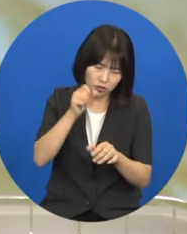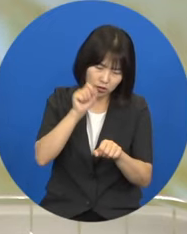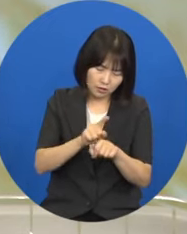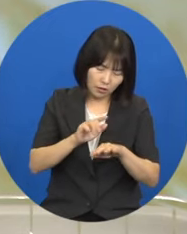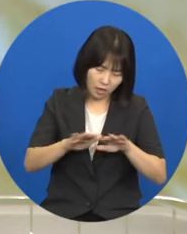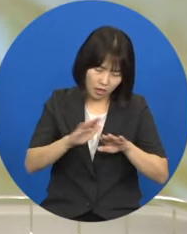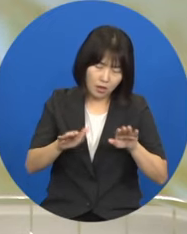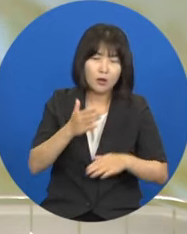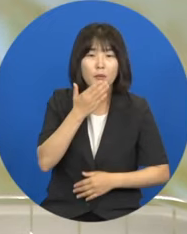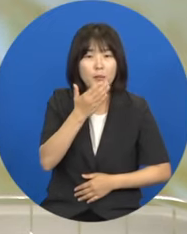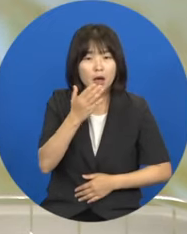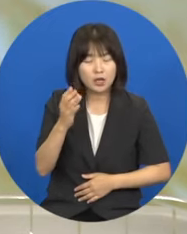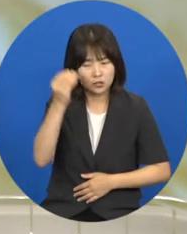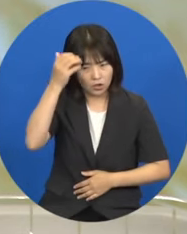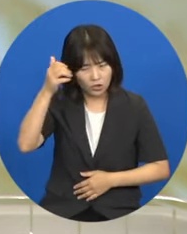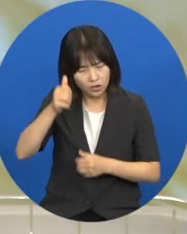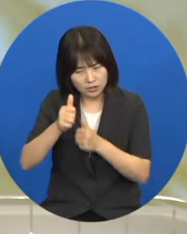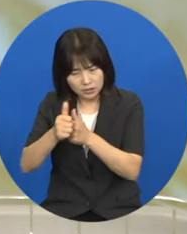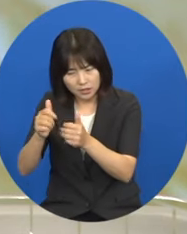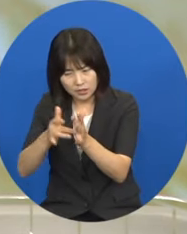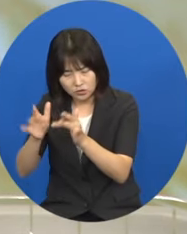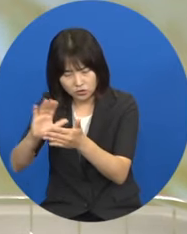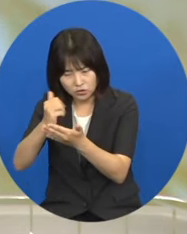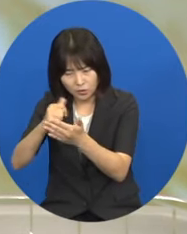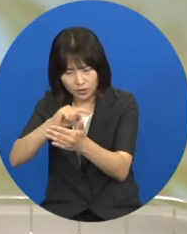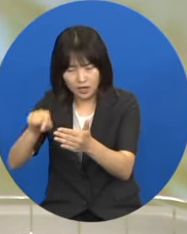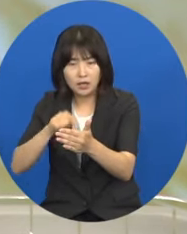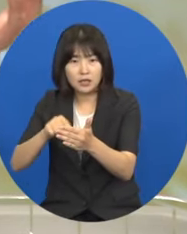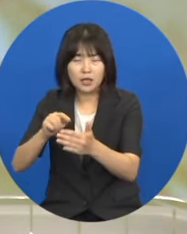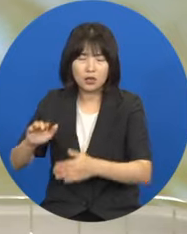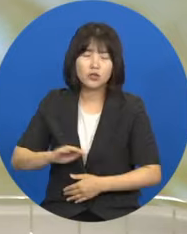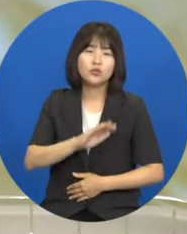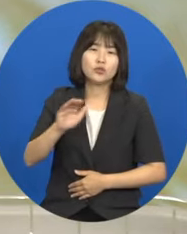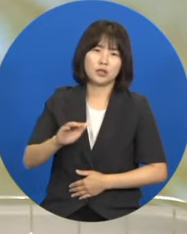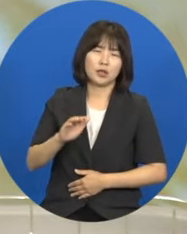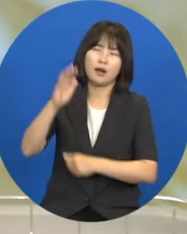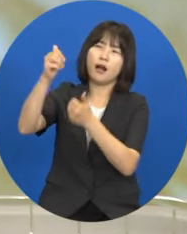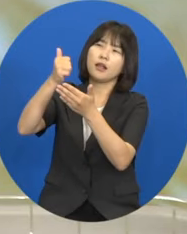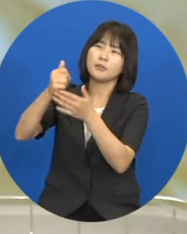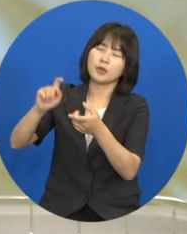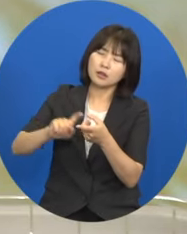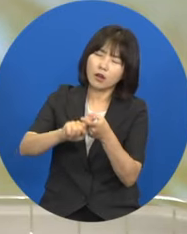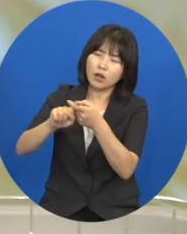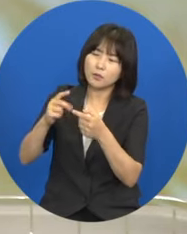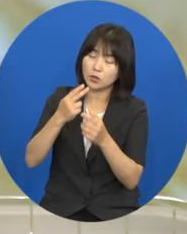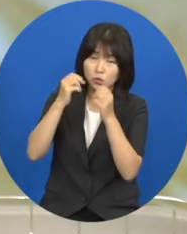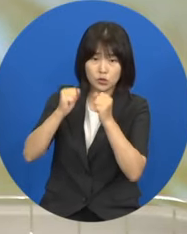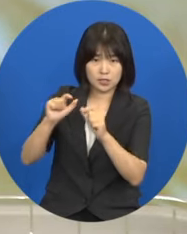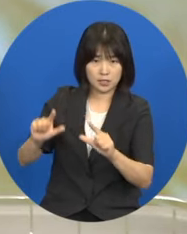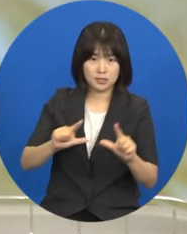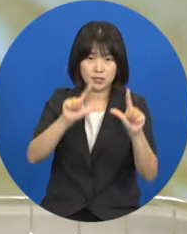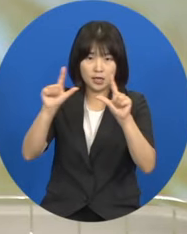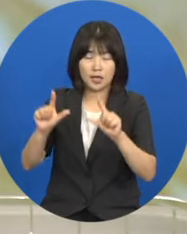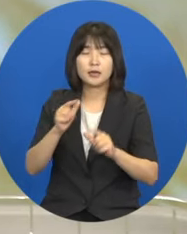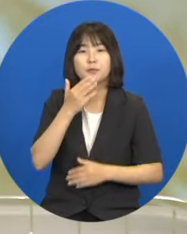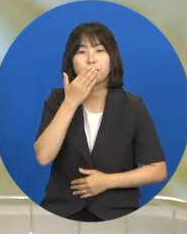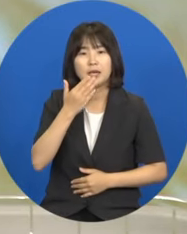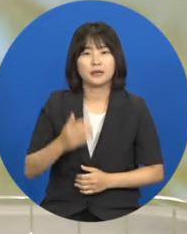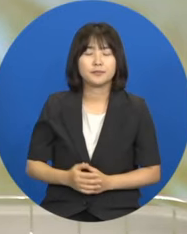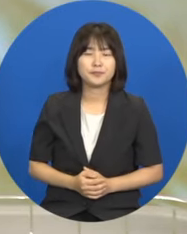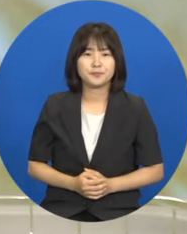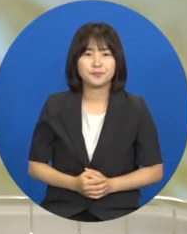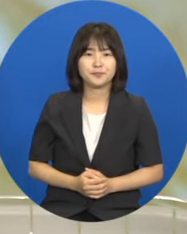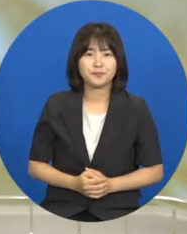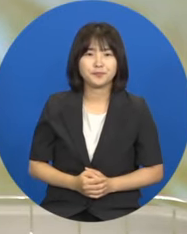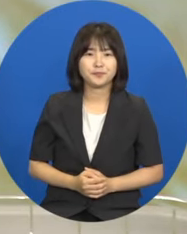수 있으며 성령을 따라 예수 그리스도 안에서 우리가 감히 하나님과 연합한 존재로 살아갈 수 있습니다.